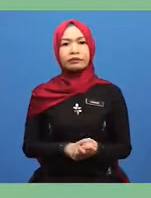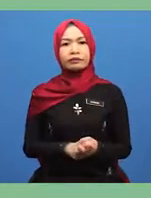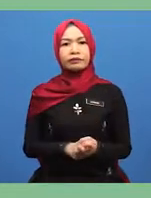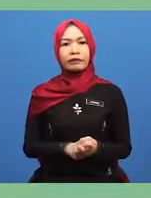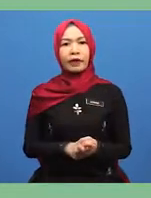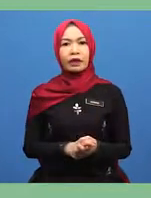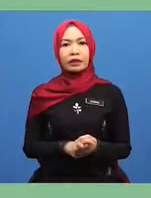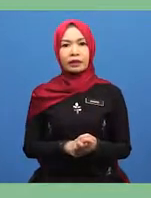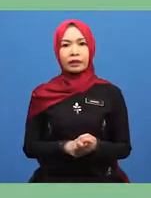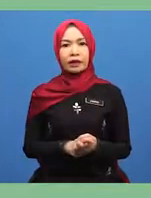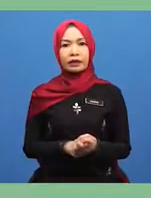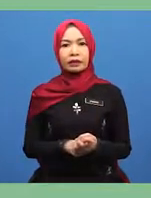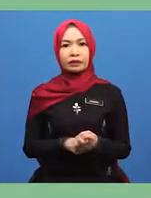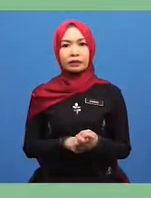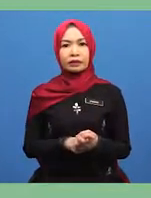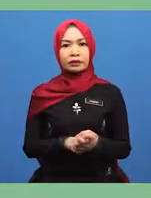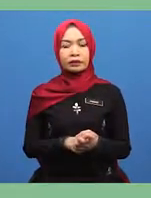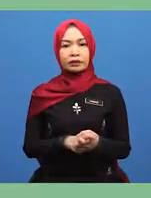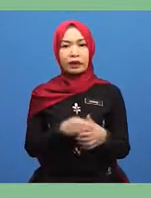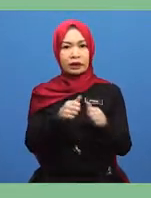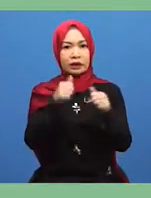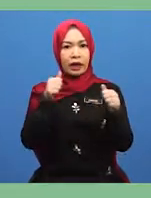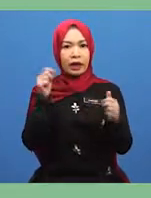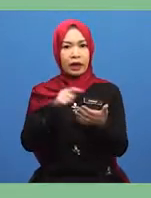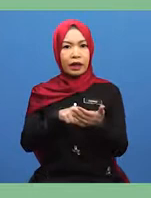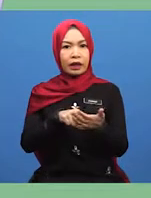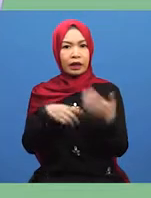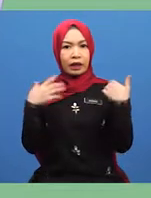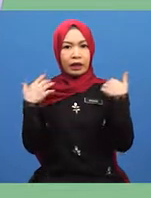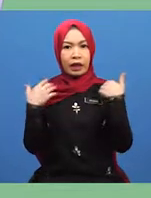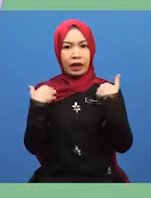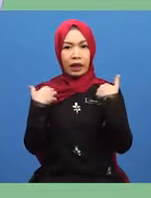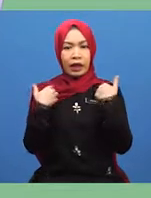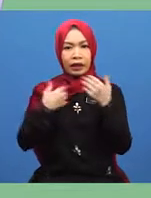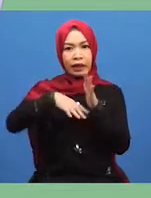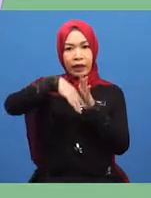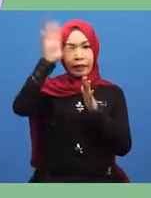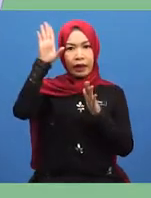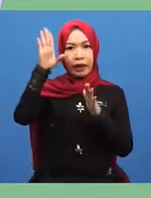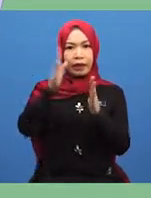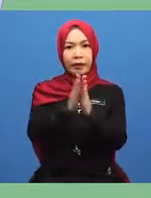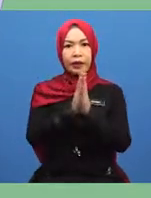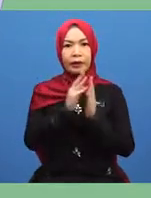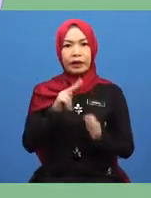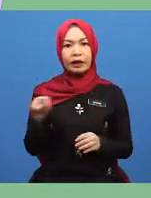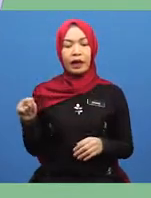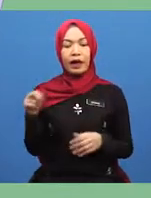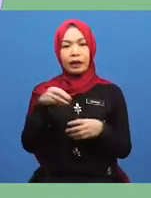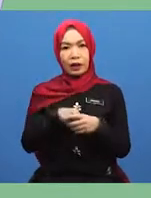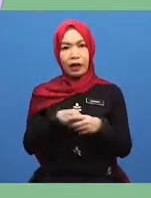oleh CF. Jarak ini menunjukkan wujudnya lebihan permintaan USD di